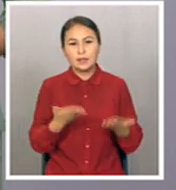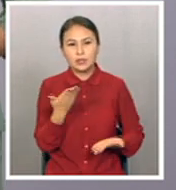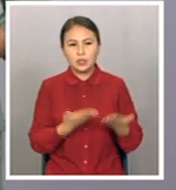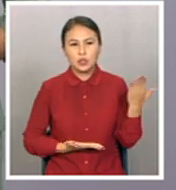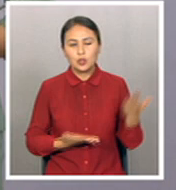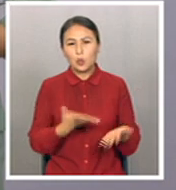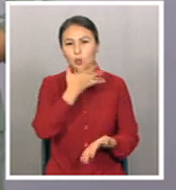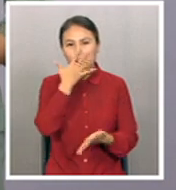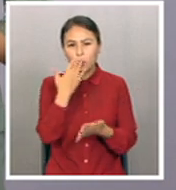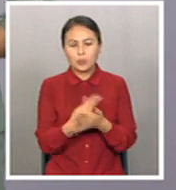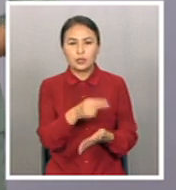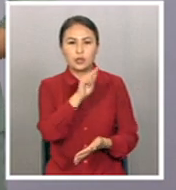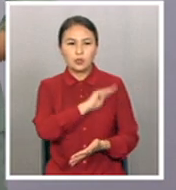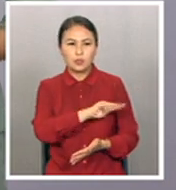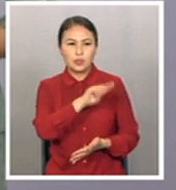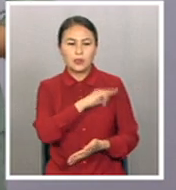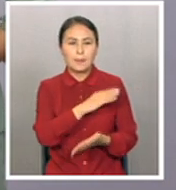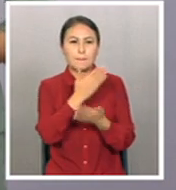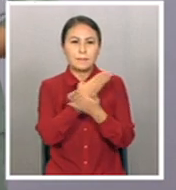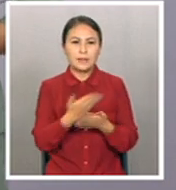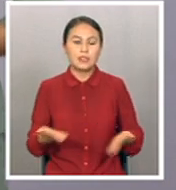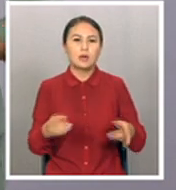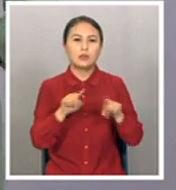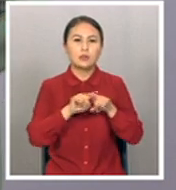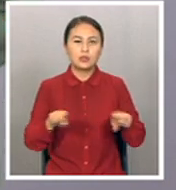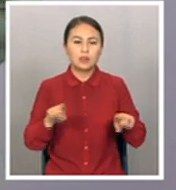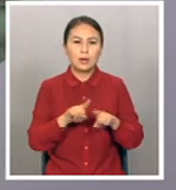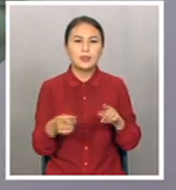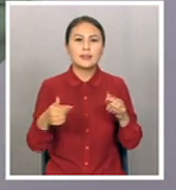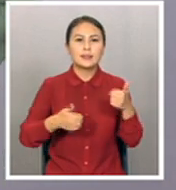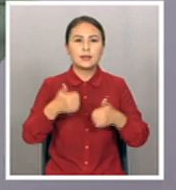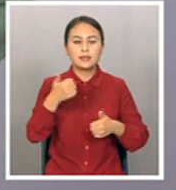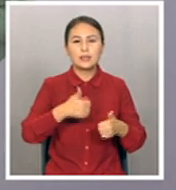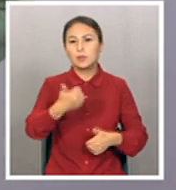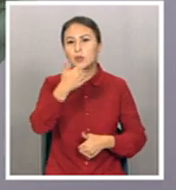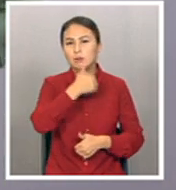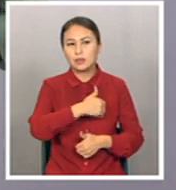өз жұмыстарыңызды мына нұсқамен салыстырып көріңіздер.